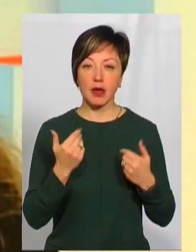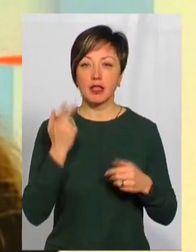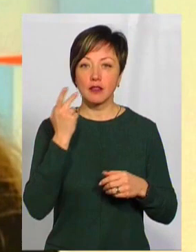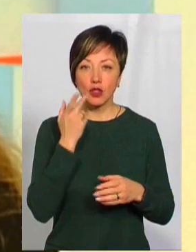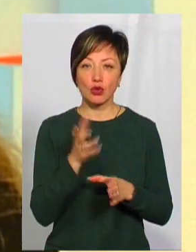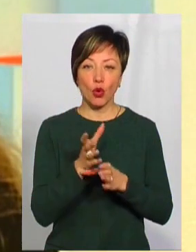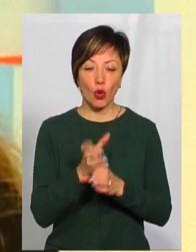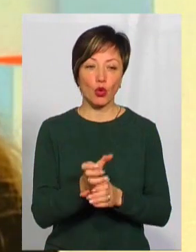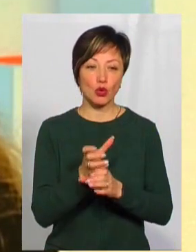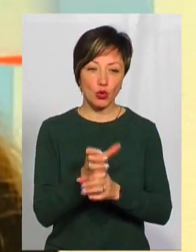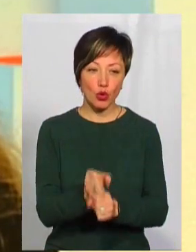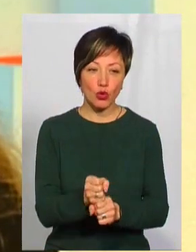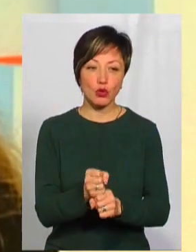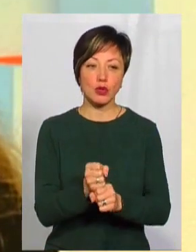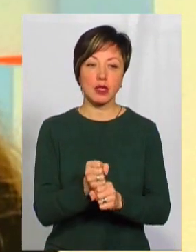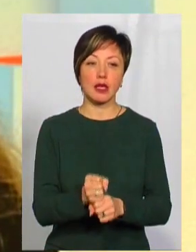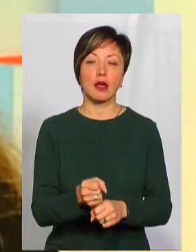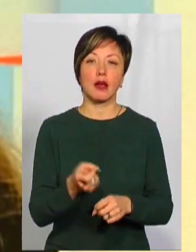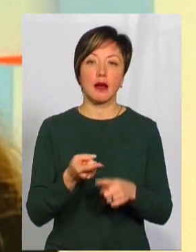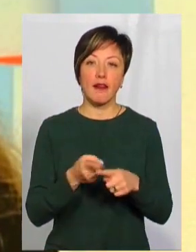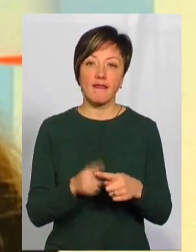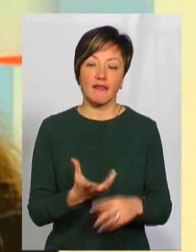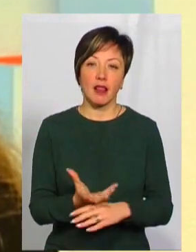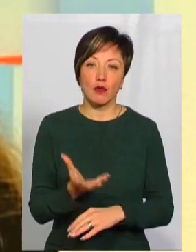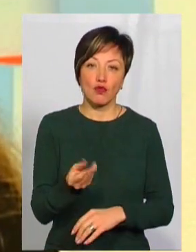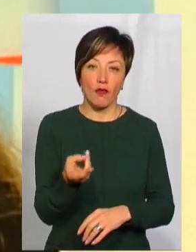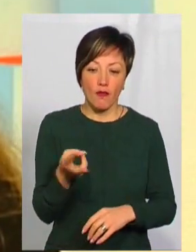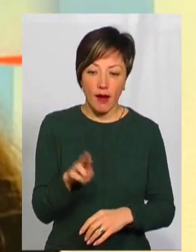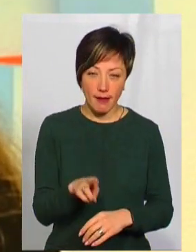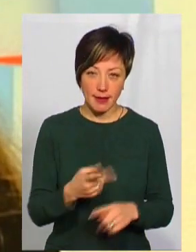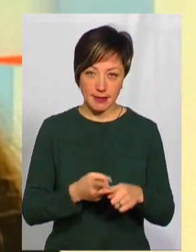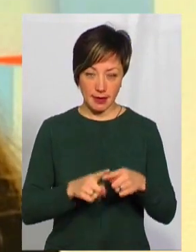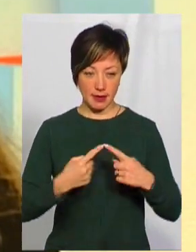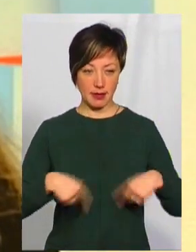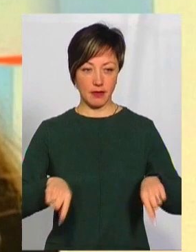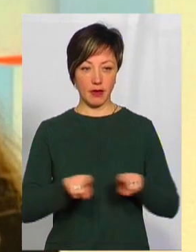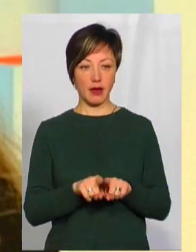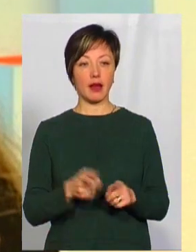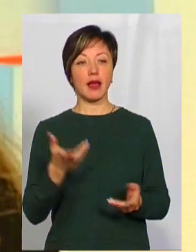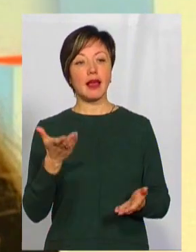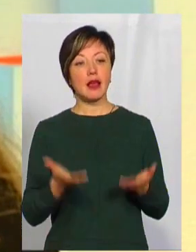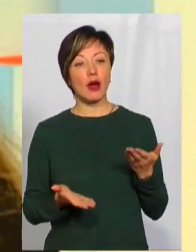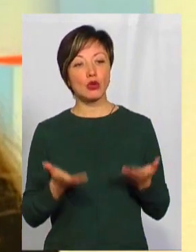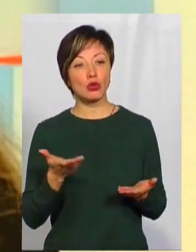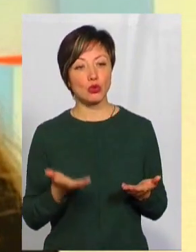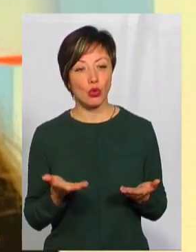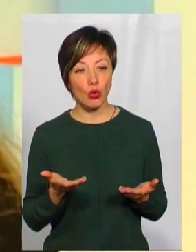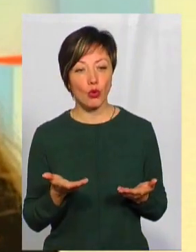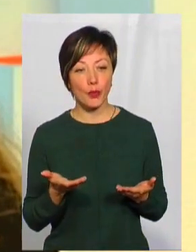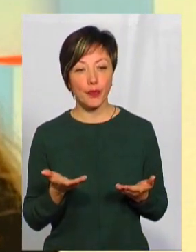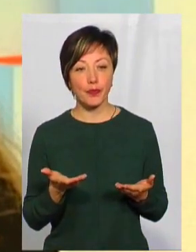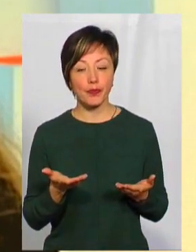разу скорочується і скорочується саме фінансування цієї сфери. Якщо,